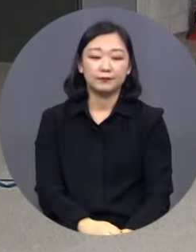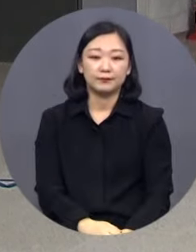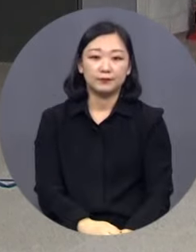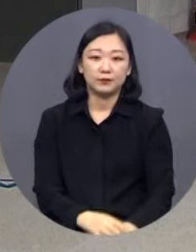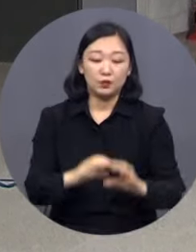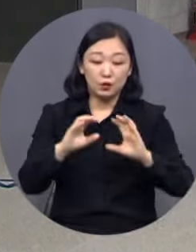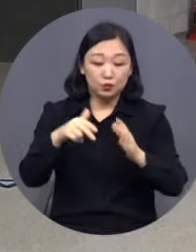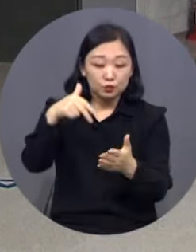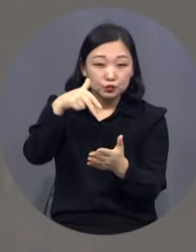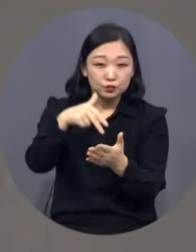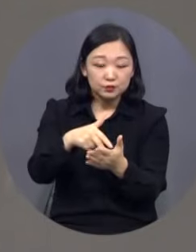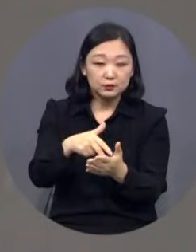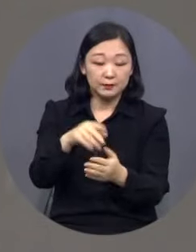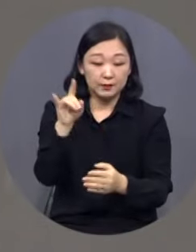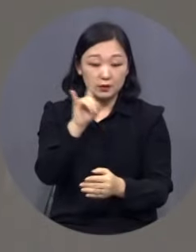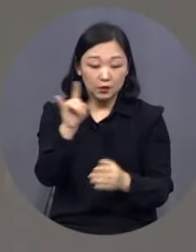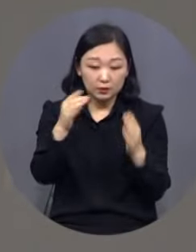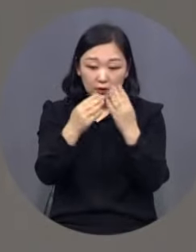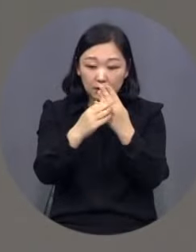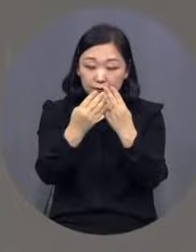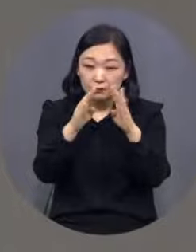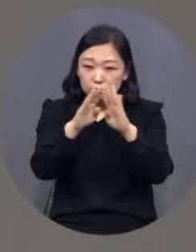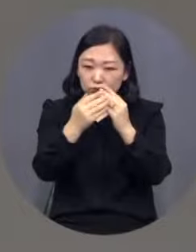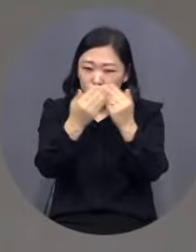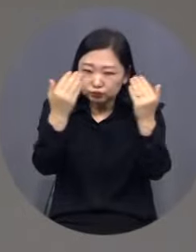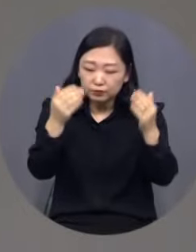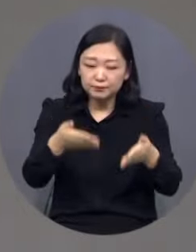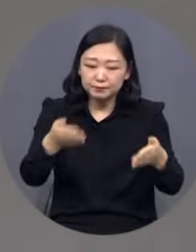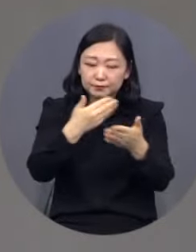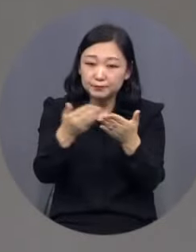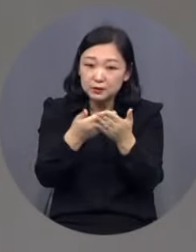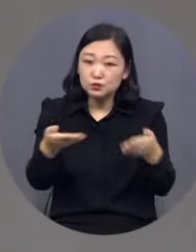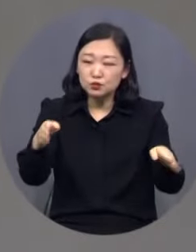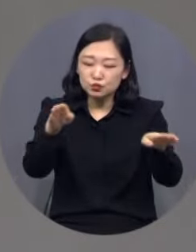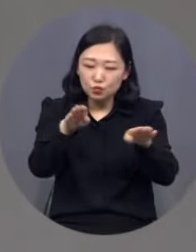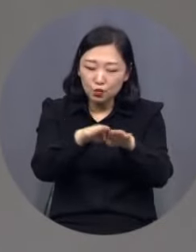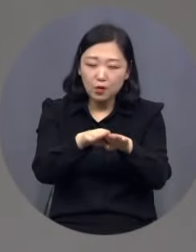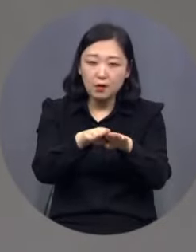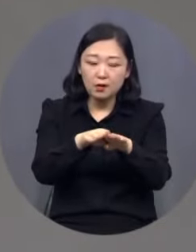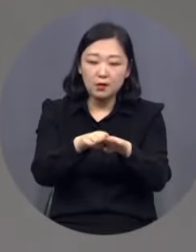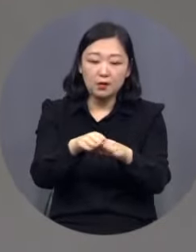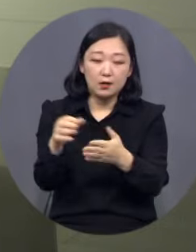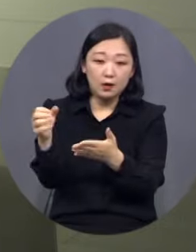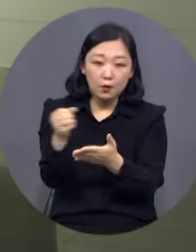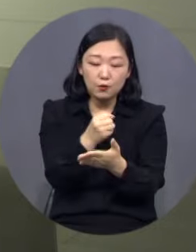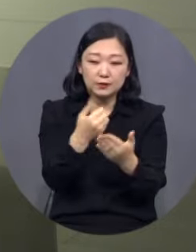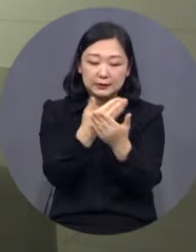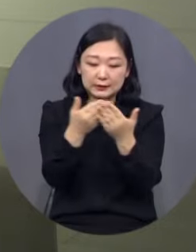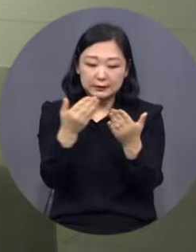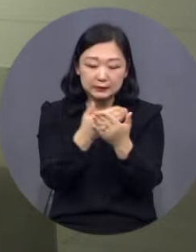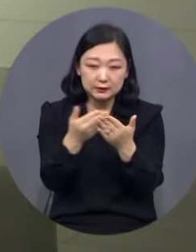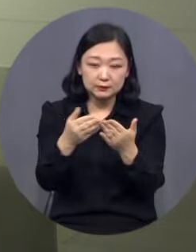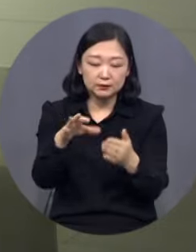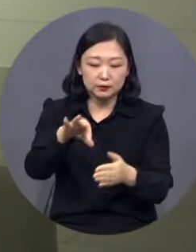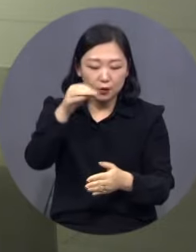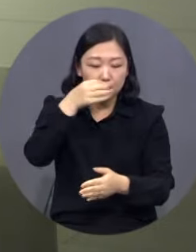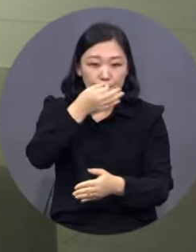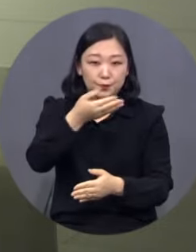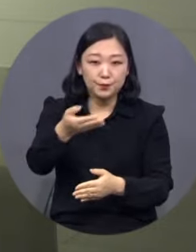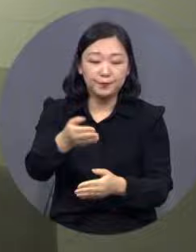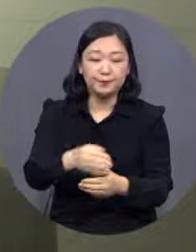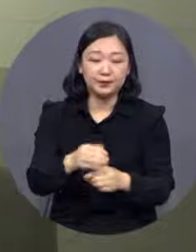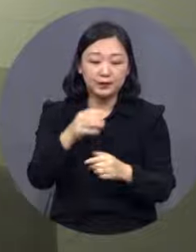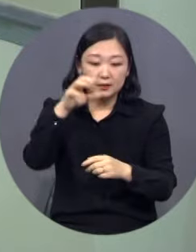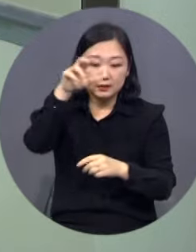국립현대미술관이 소장하고 있는 이건희 컬렉션이 바다 건너 처음으로 제주를 찾았습니다. 지난 2021년 시작한